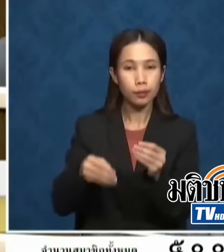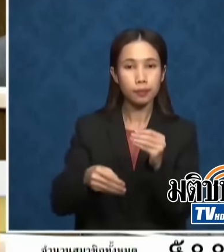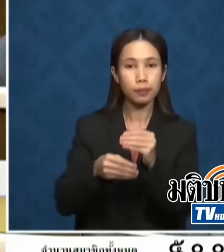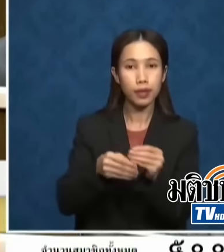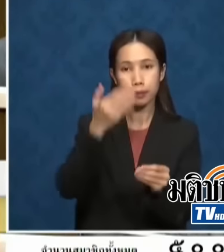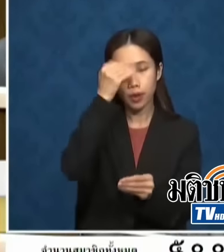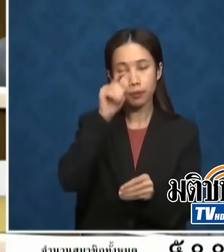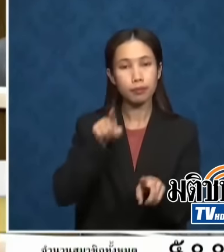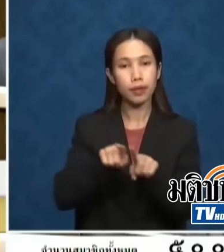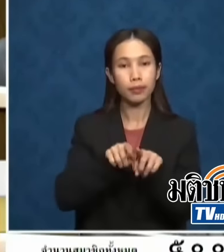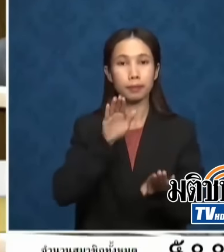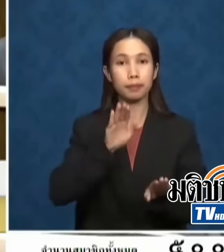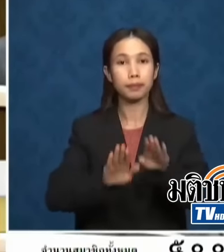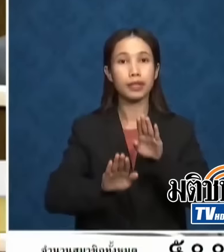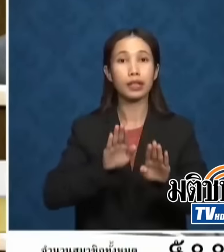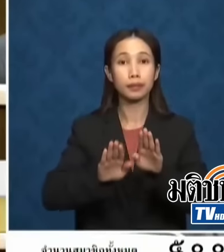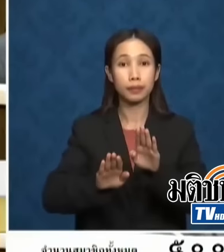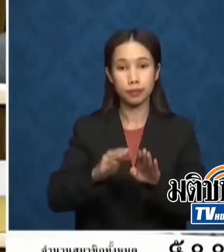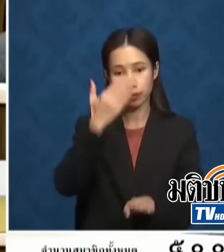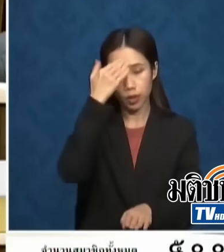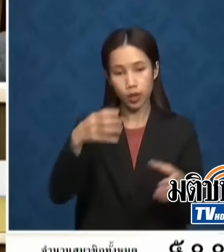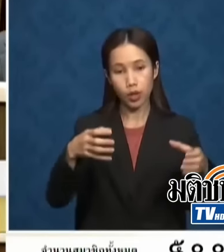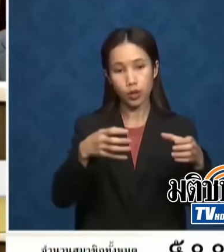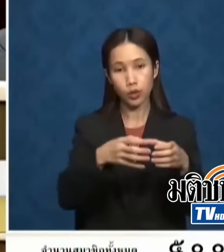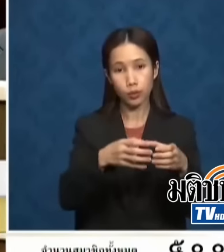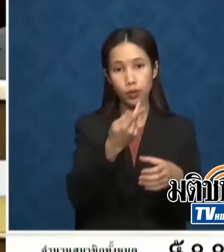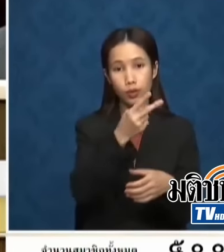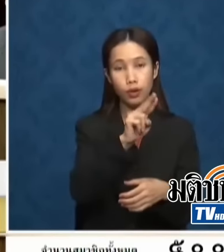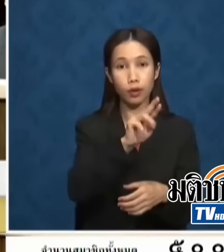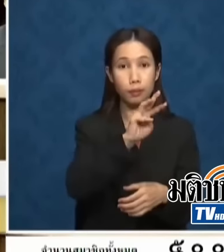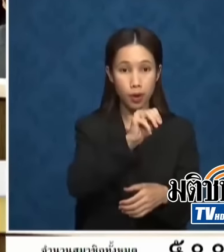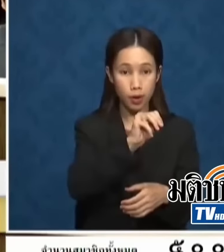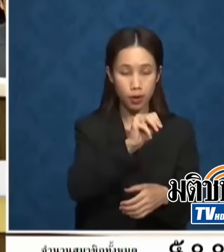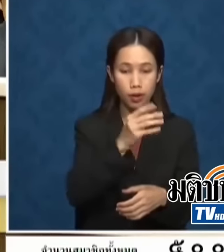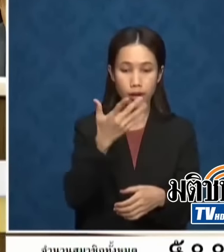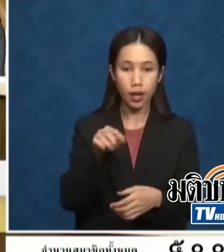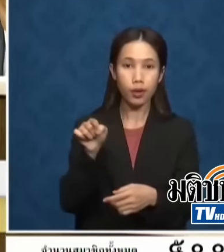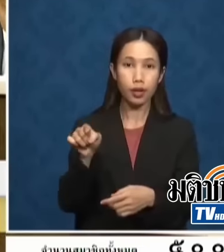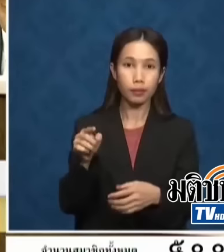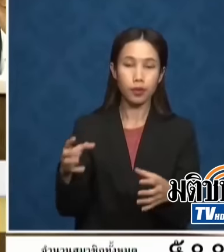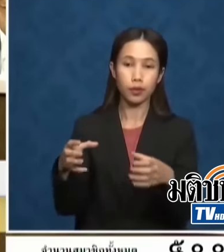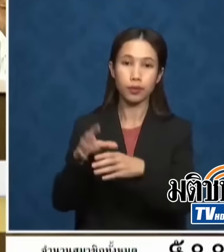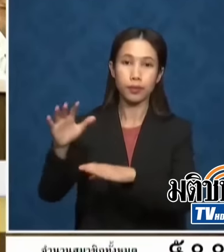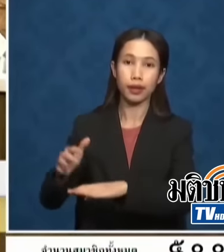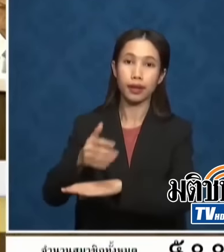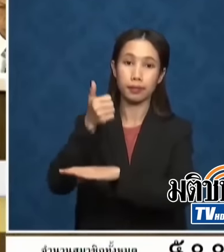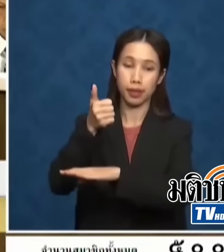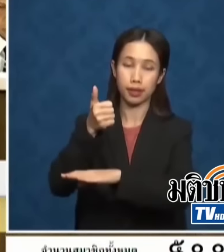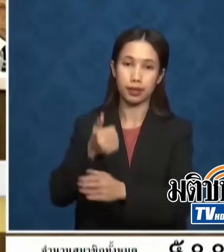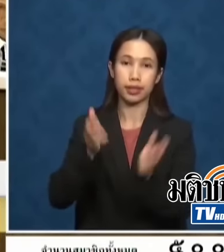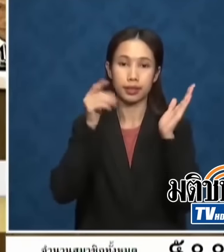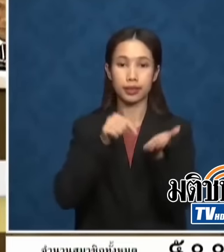เปรียบเทียบว่าร่างของคณะรัฐมนตรีเมื่อเทียบกับร่างของพรรคการเมือง